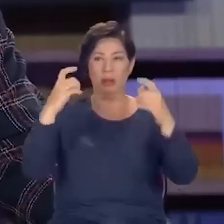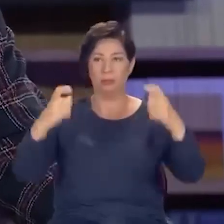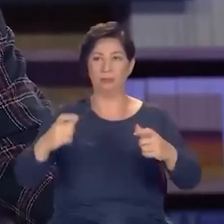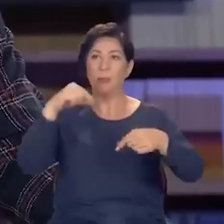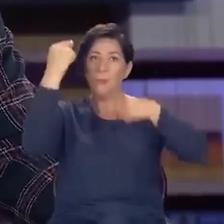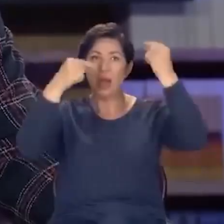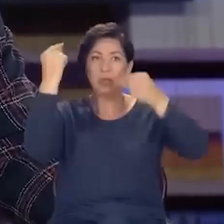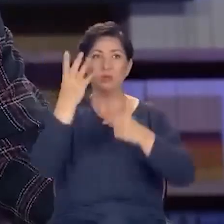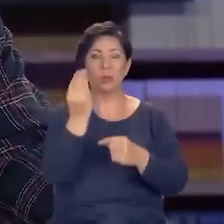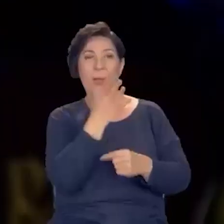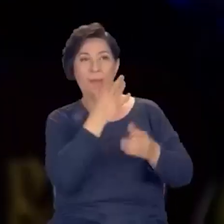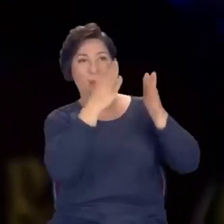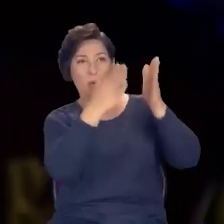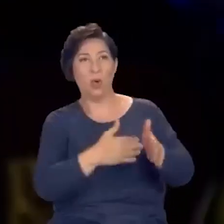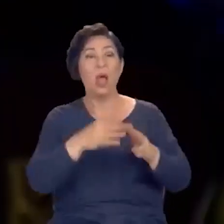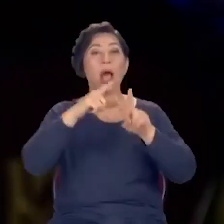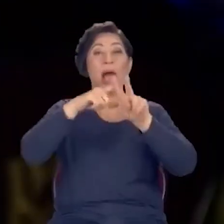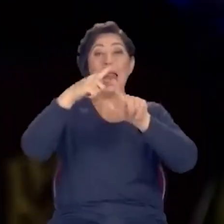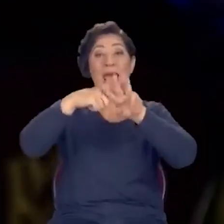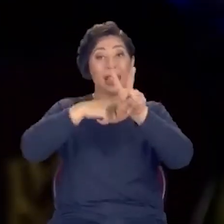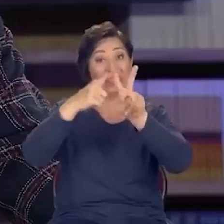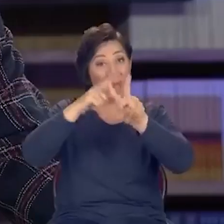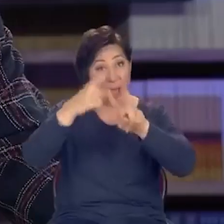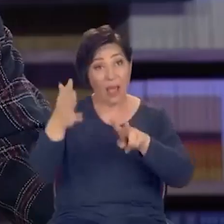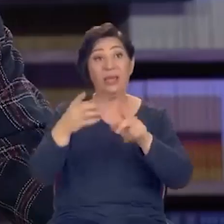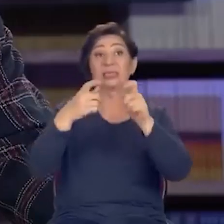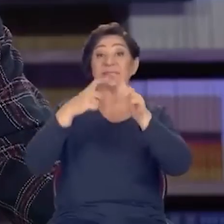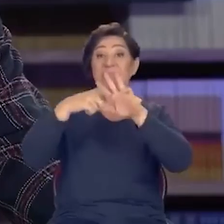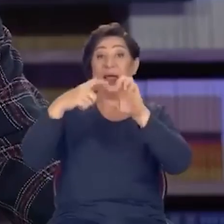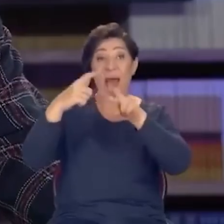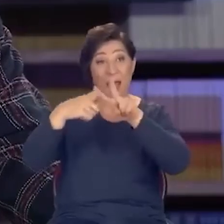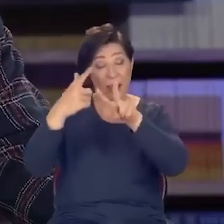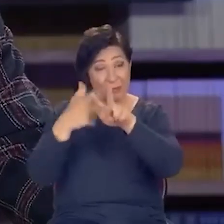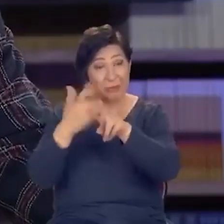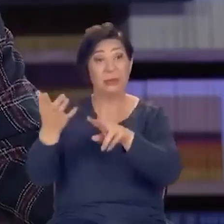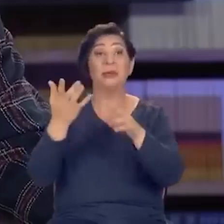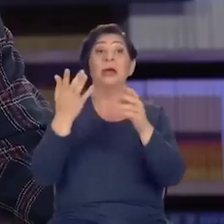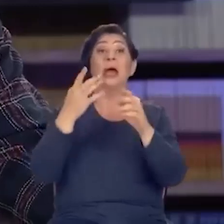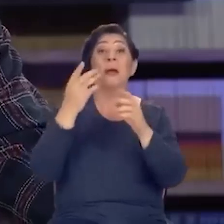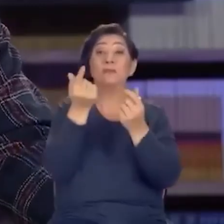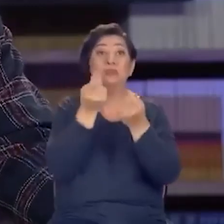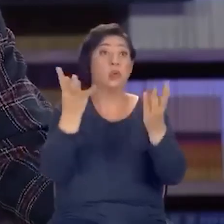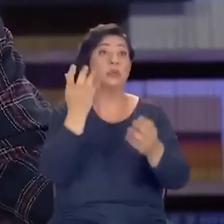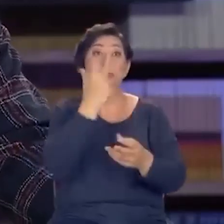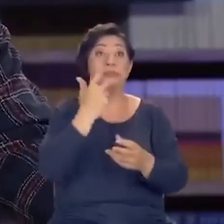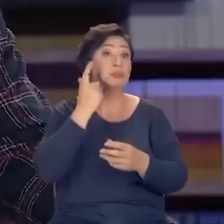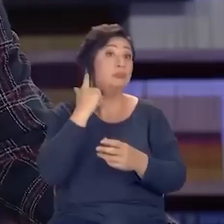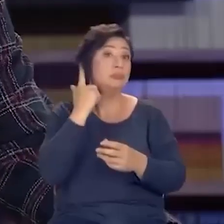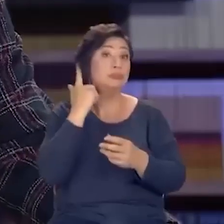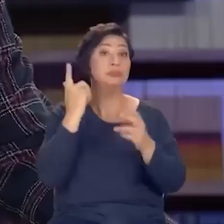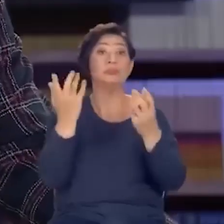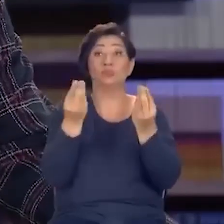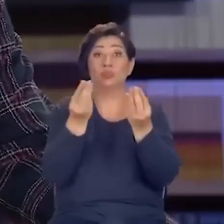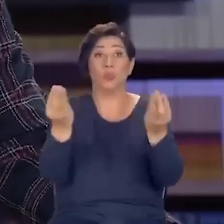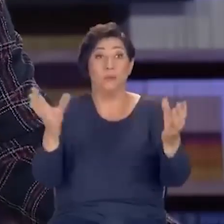bu makyaj konusunda. Aleyna Tilki, Serenay Sarıkaya, Fehriye Evcen, Ebru Gündeş, Neslihan Atagül gibi ve daha birçok